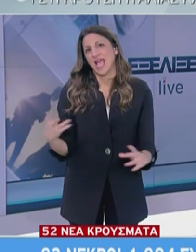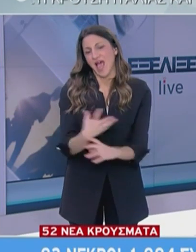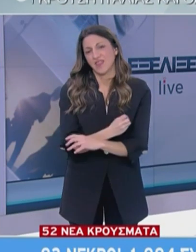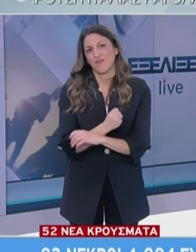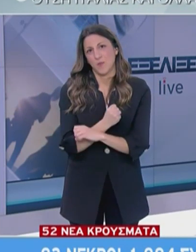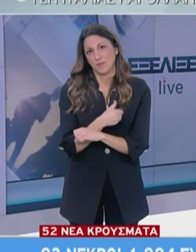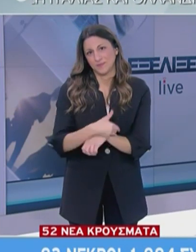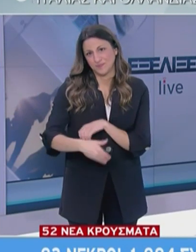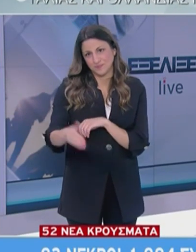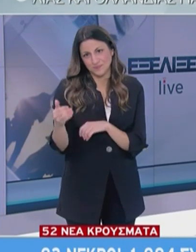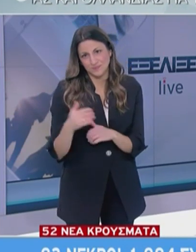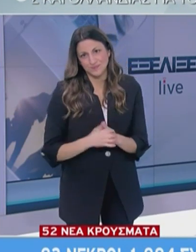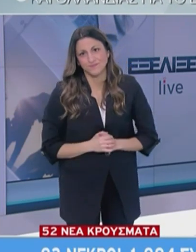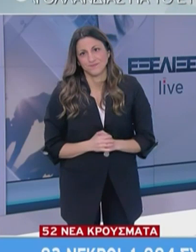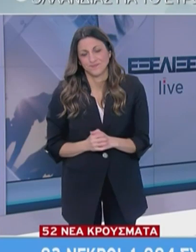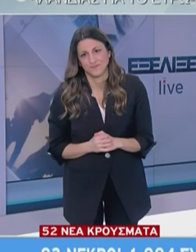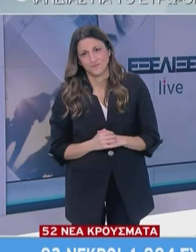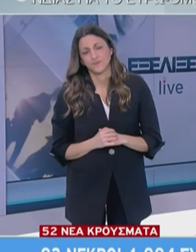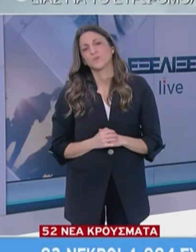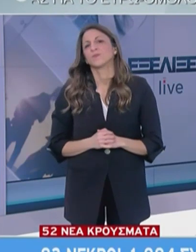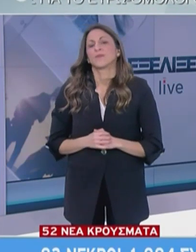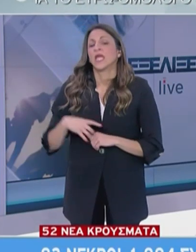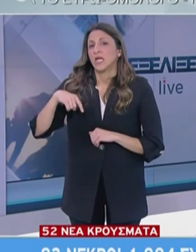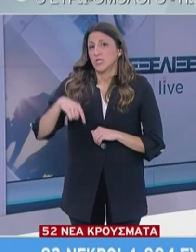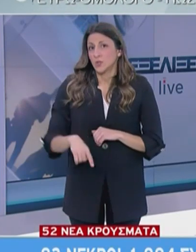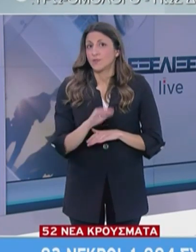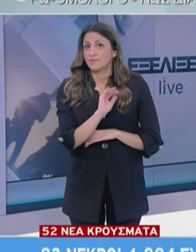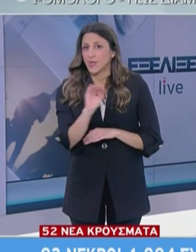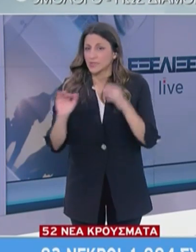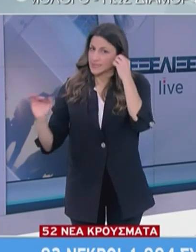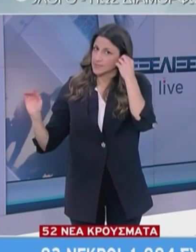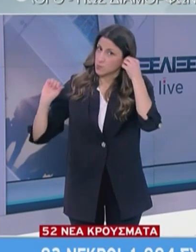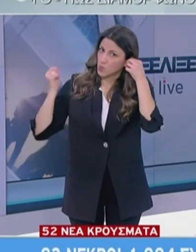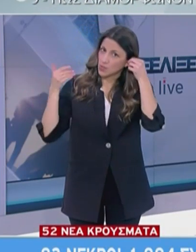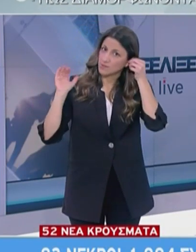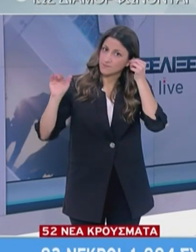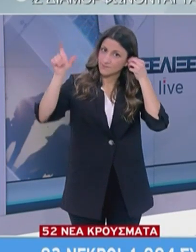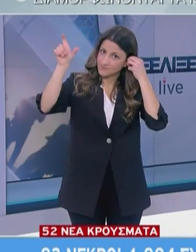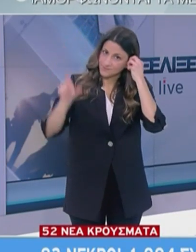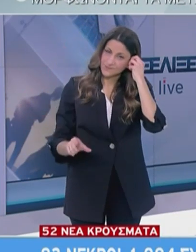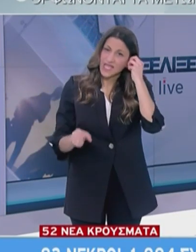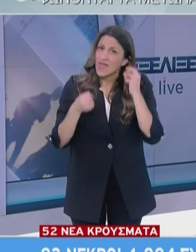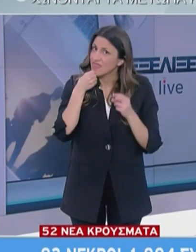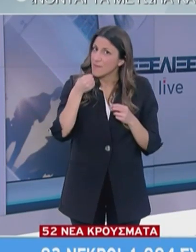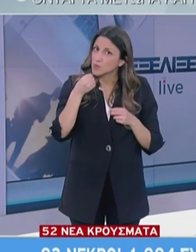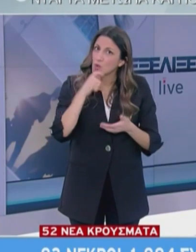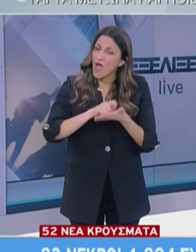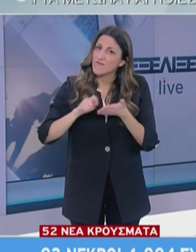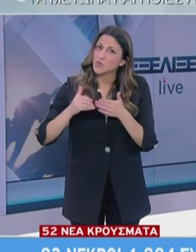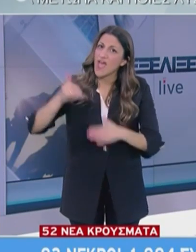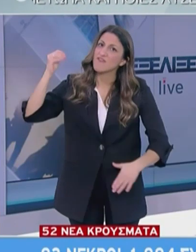ευχαριστώ. Ευχαριστούμε, κύριε Υπουργέ. Να περάσουμε σε ερωτήσεις. Πρώτη ερώτηση από την κυρία Μπουλούτζα και την εφημερίδα